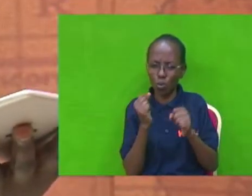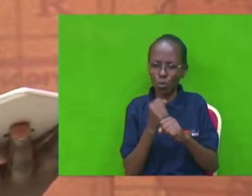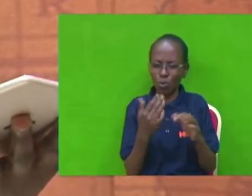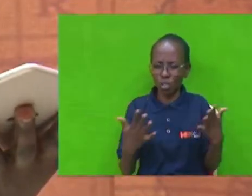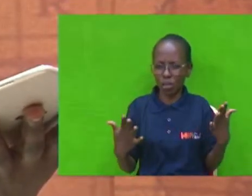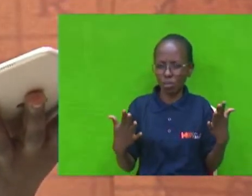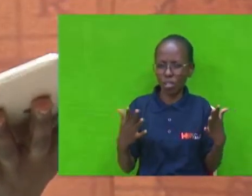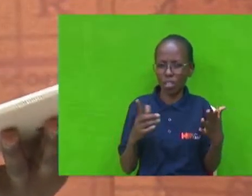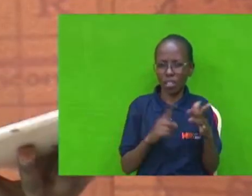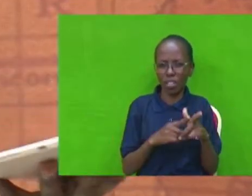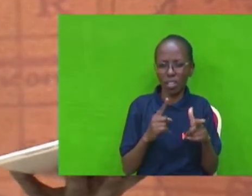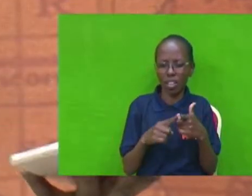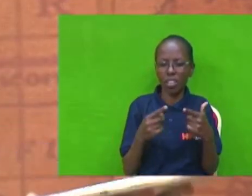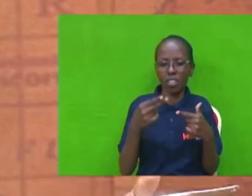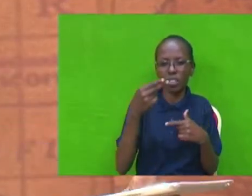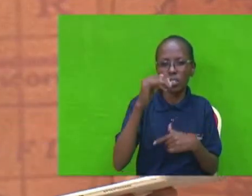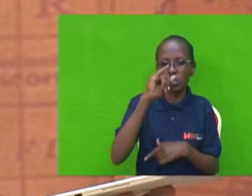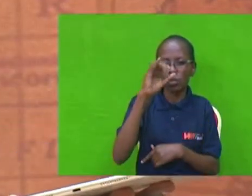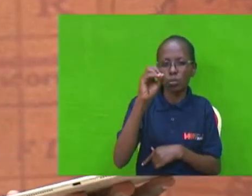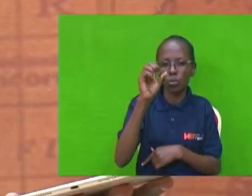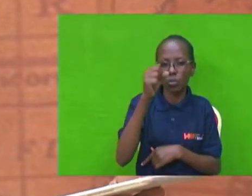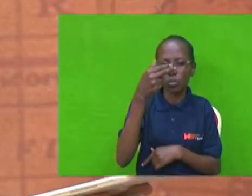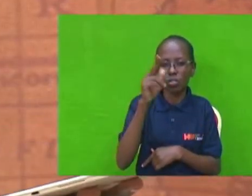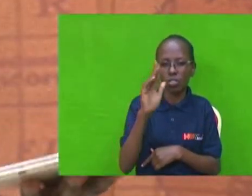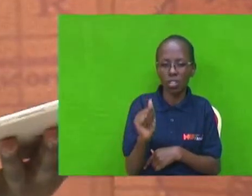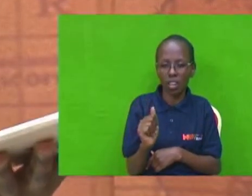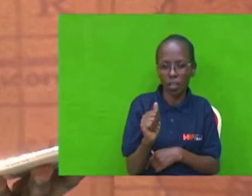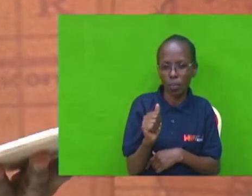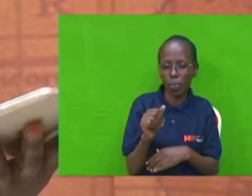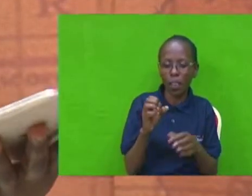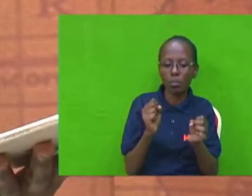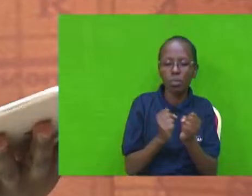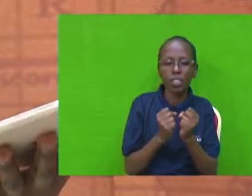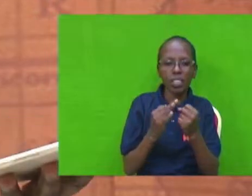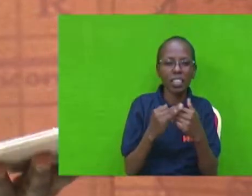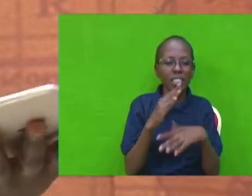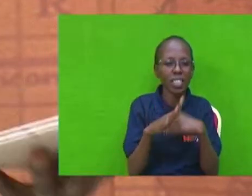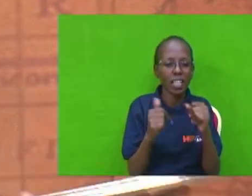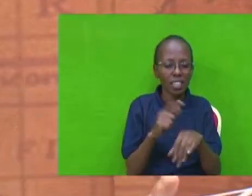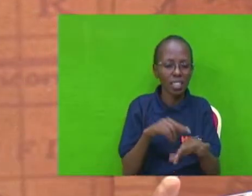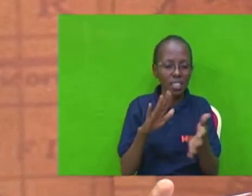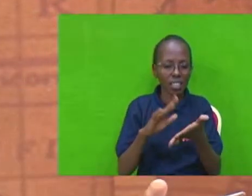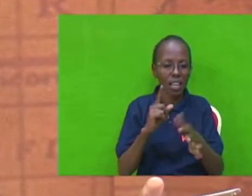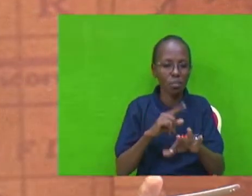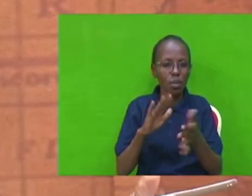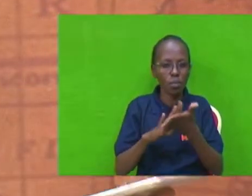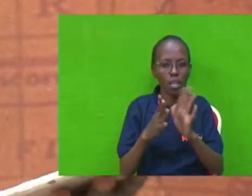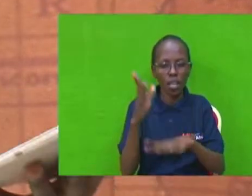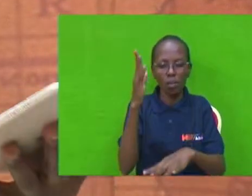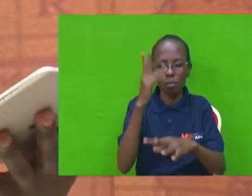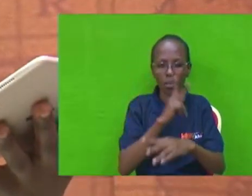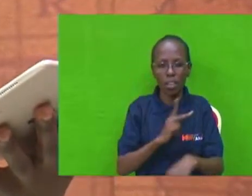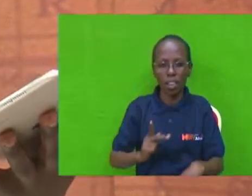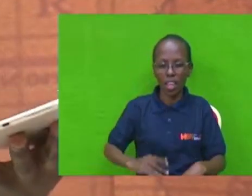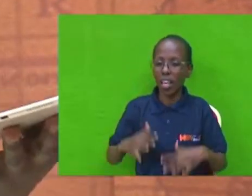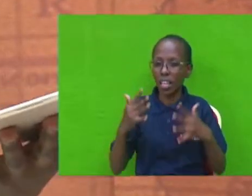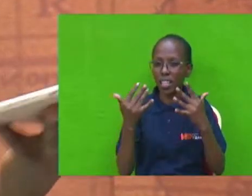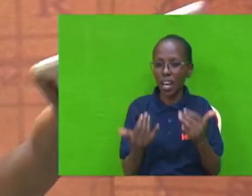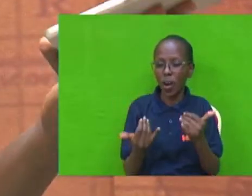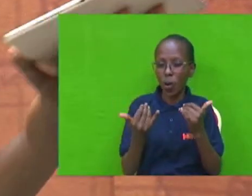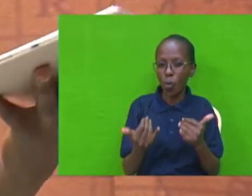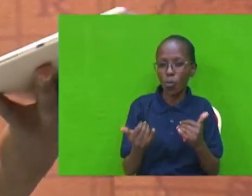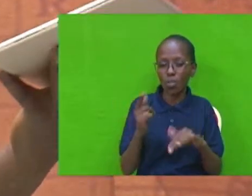Josia alikuwa miaka 8 akiwa mfalme. Kumaanisha huyu mtoto akiwa na Mwenyezi Mungu hakuna kitu hawezi kifanya. Na